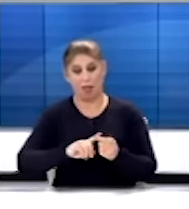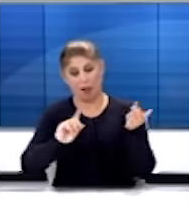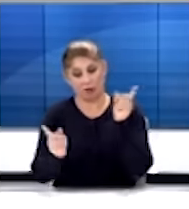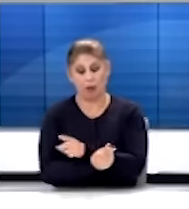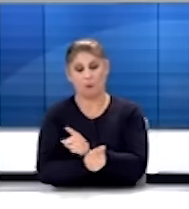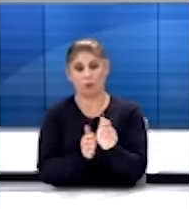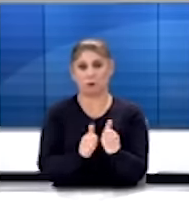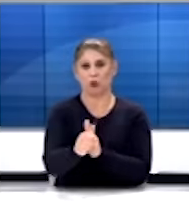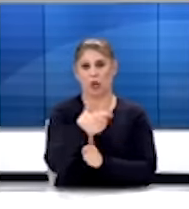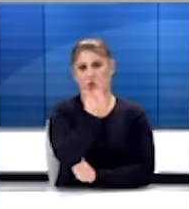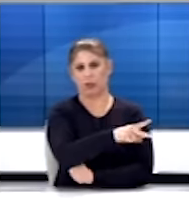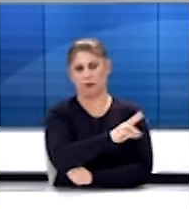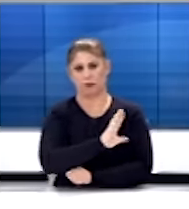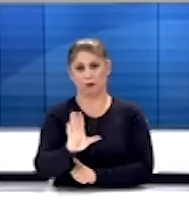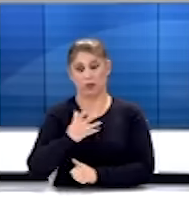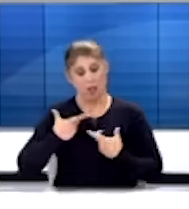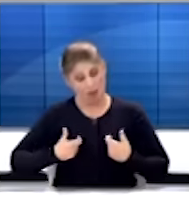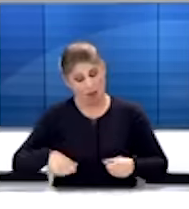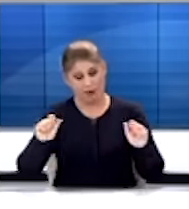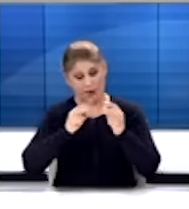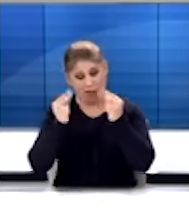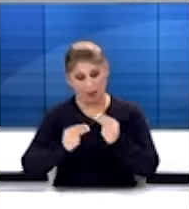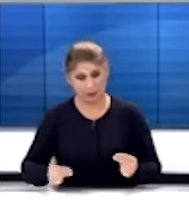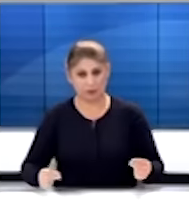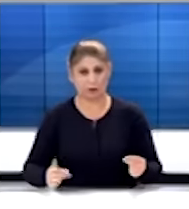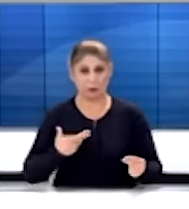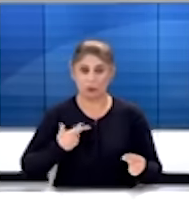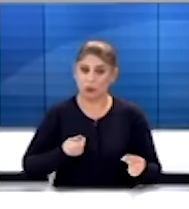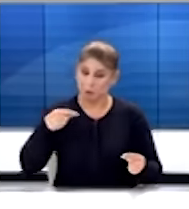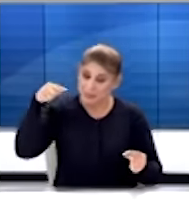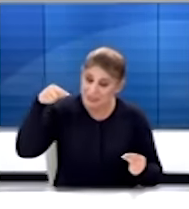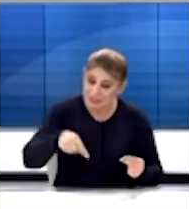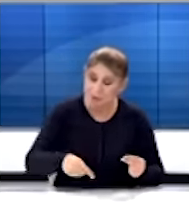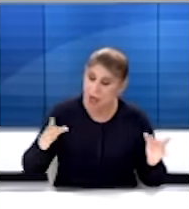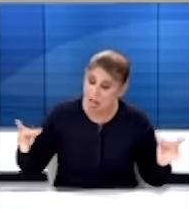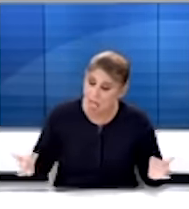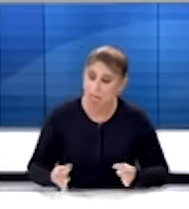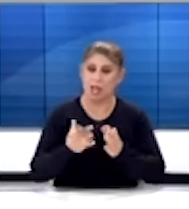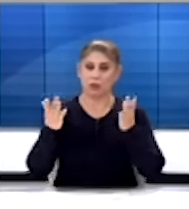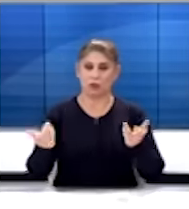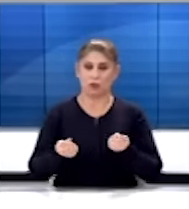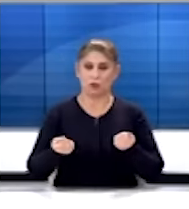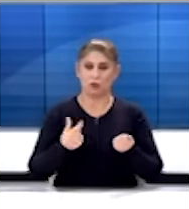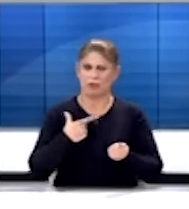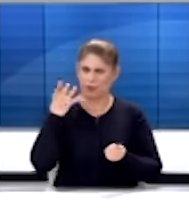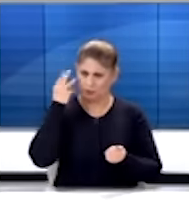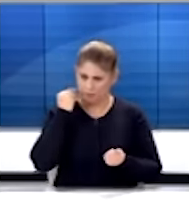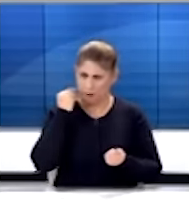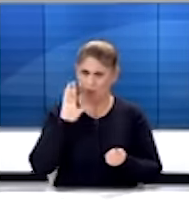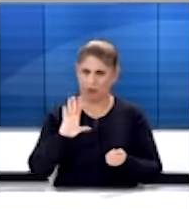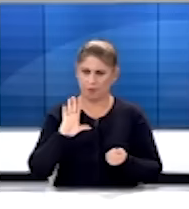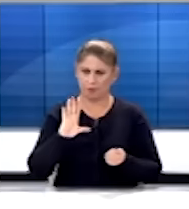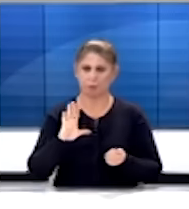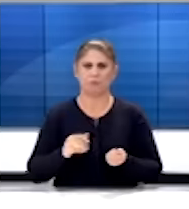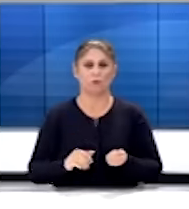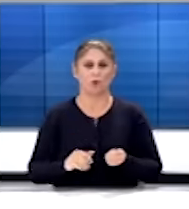προτεραιοτήτων σας. Αρνείστε, για παράδειγμα, να λύσετε, και σας το λέμε να το κάνετε έστω και σήμερα αυτό, θα το έχετε πληροφορηθεί,